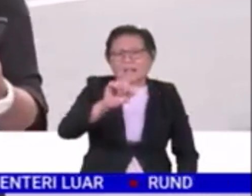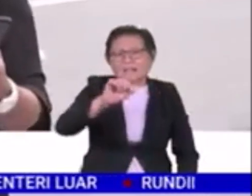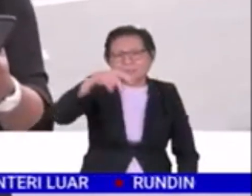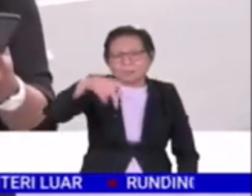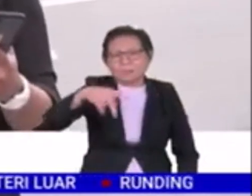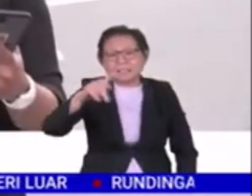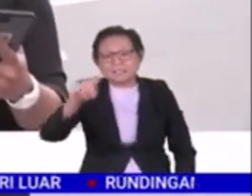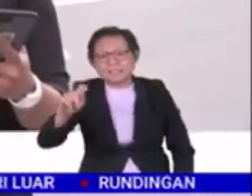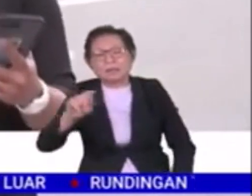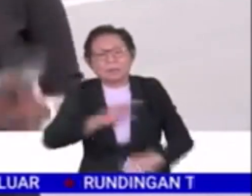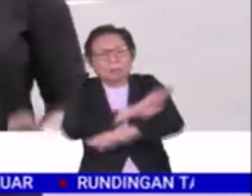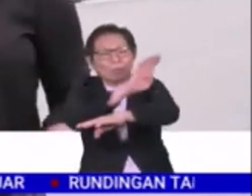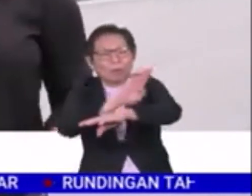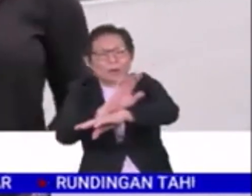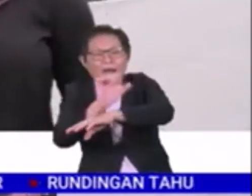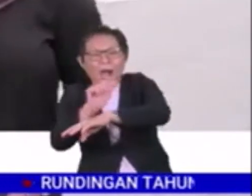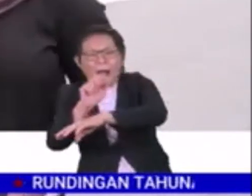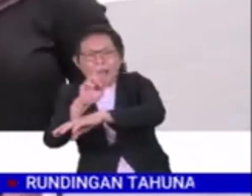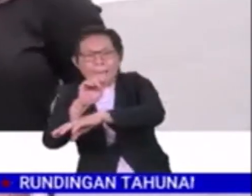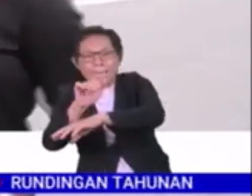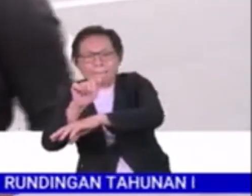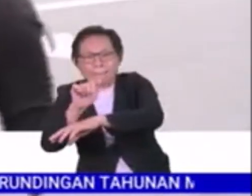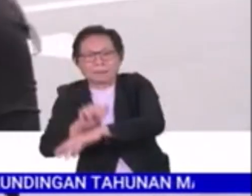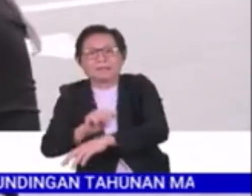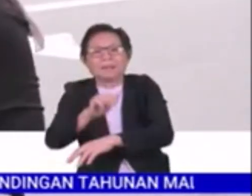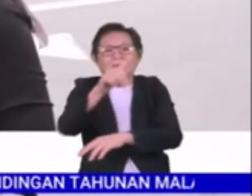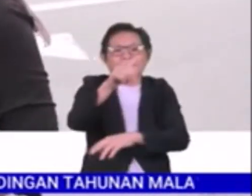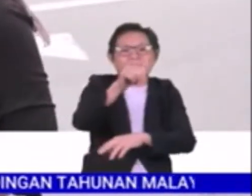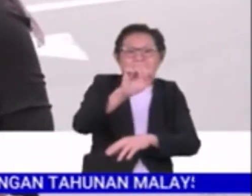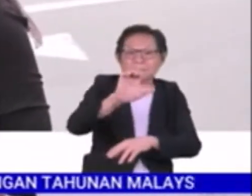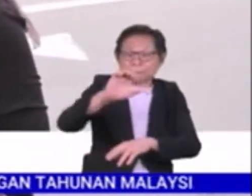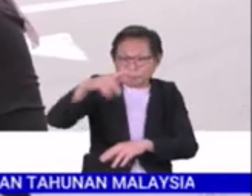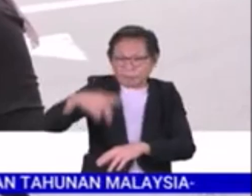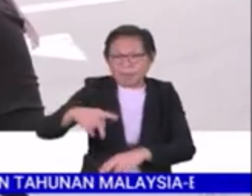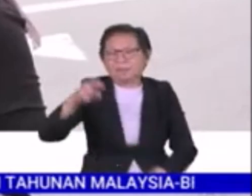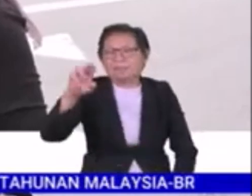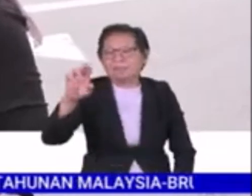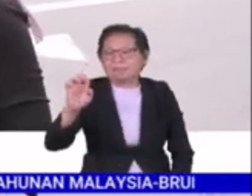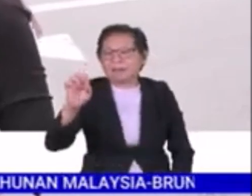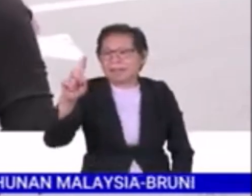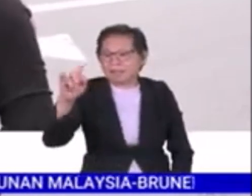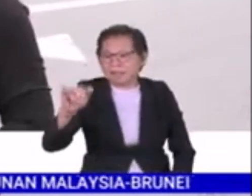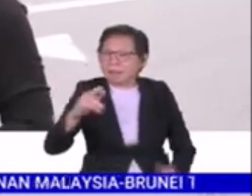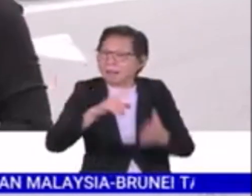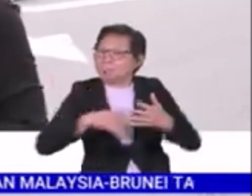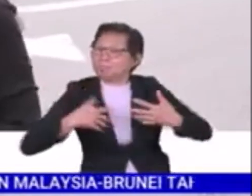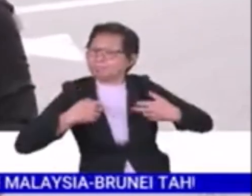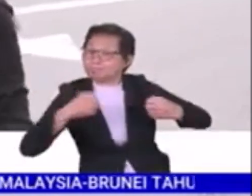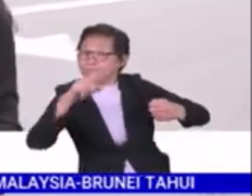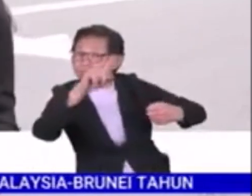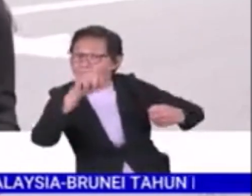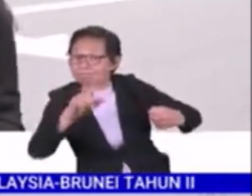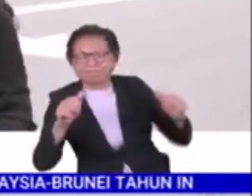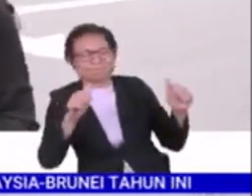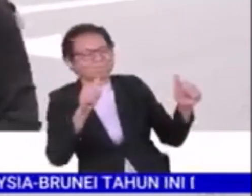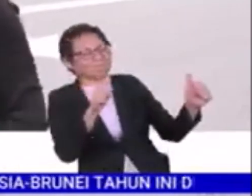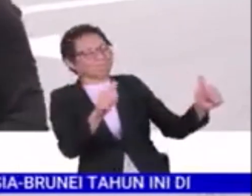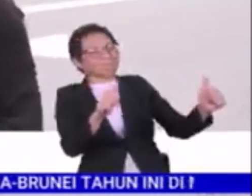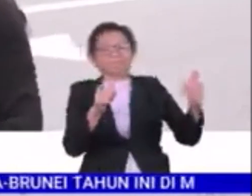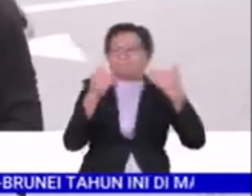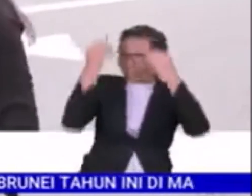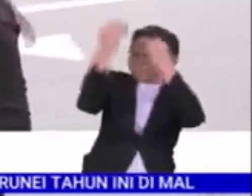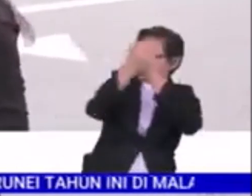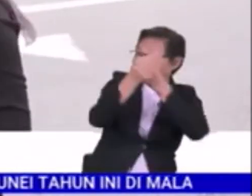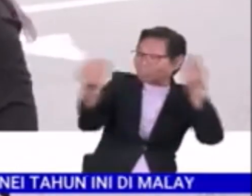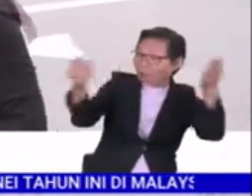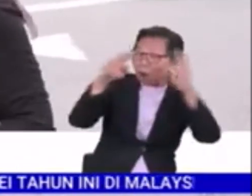Aman, Assistant Commissioner Muhammad Radi Abdul Rahman. Apa khabar, Tuan? Khabar baik. Baik, Tuan. Mungkin boleh kongsikan kepada penonton